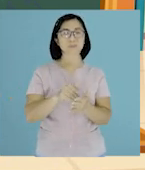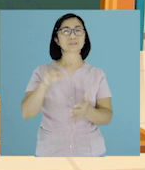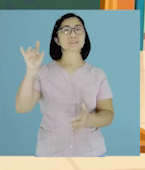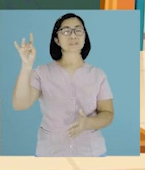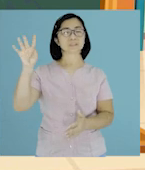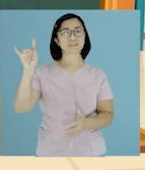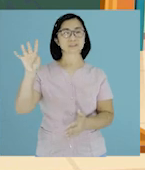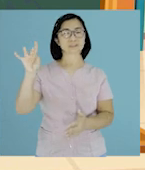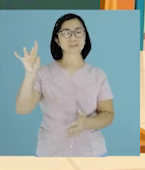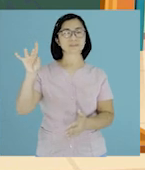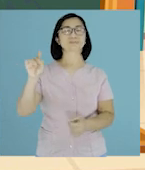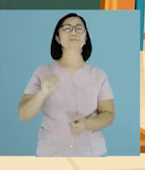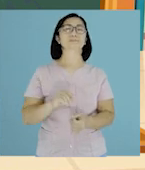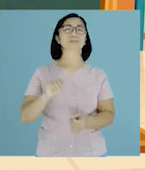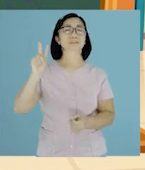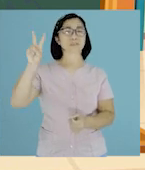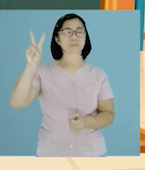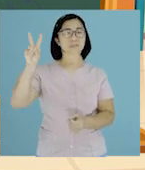2018,